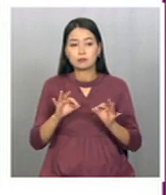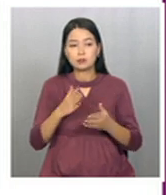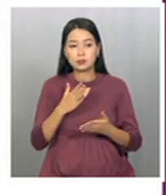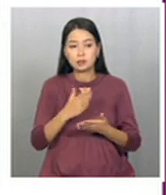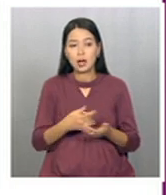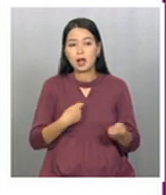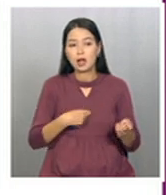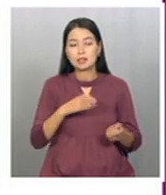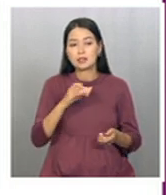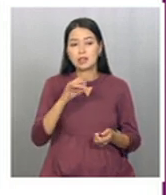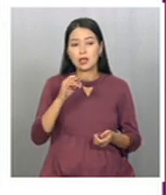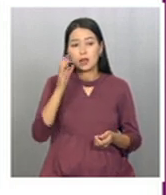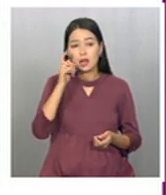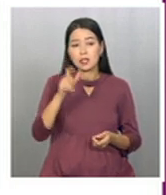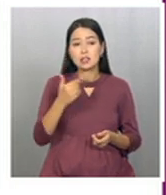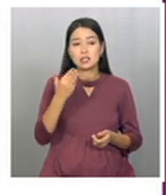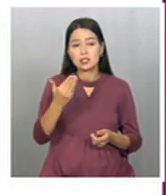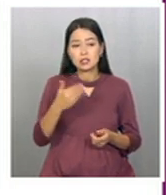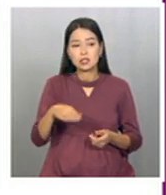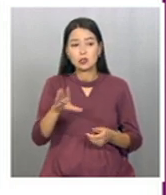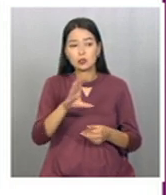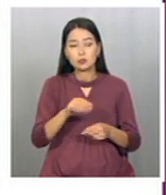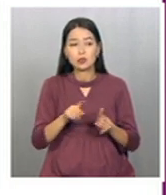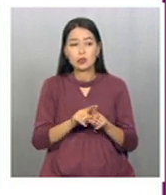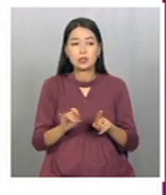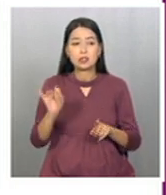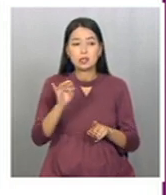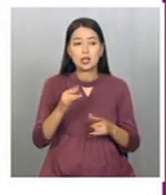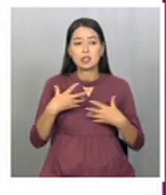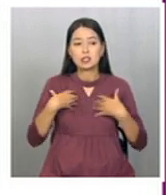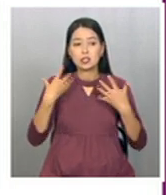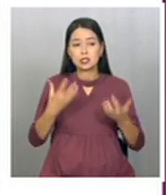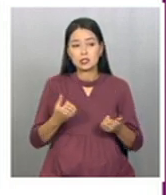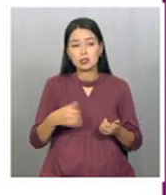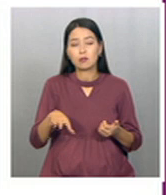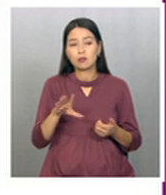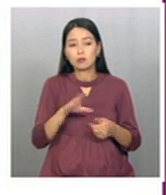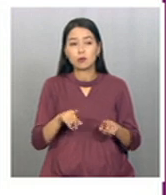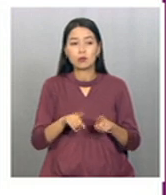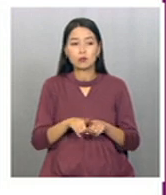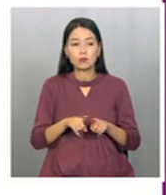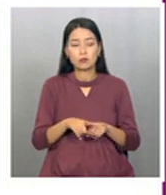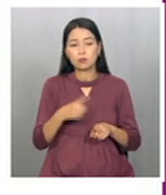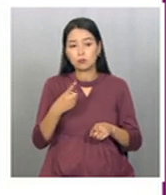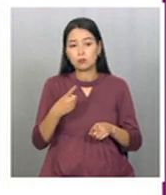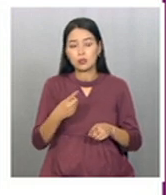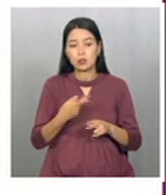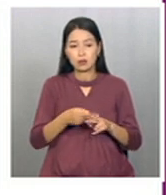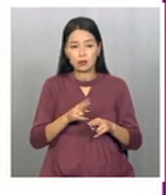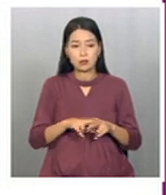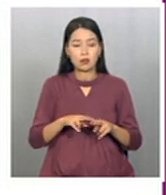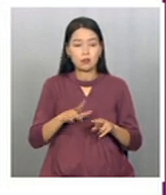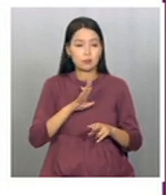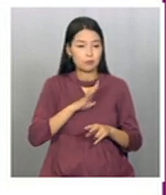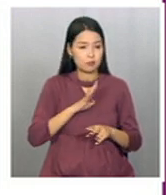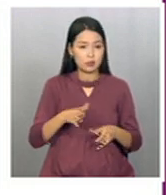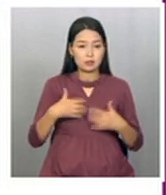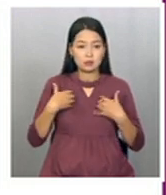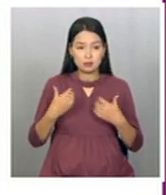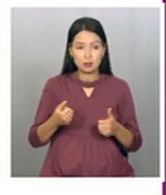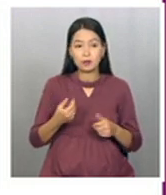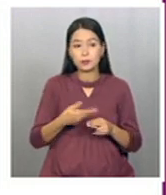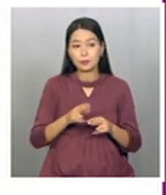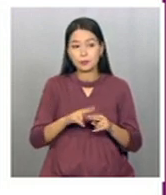ақын, сіздердің шалқып тұрған заманыңда дені сау кез болмадым бір тазаға деп баяндайды. Енді